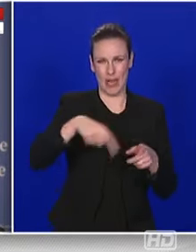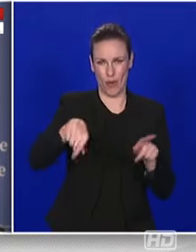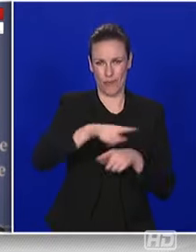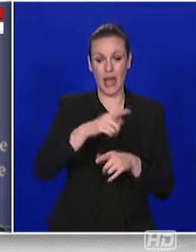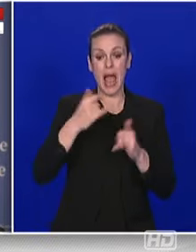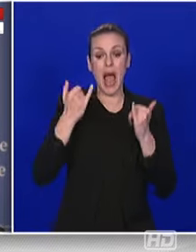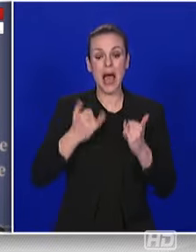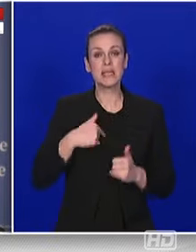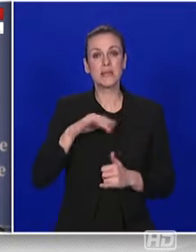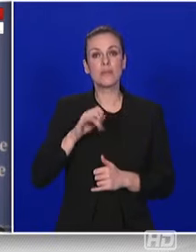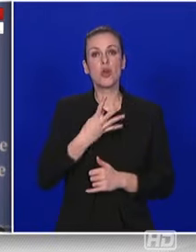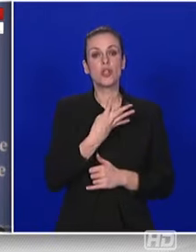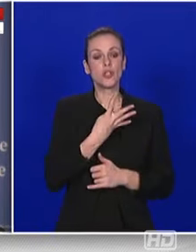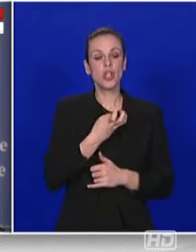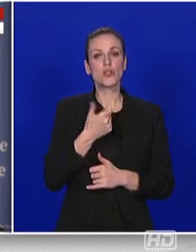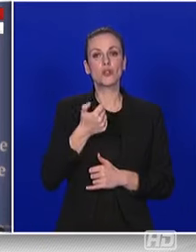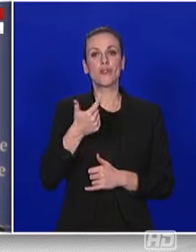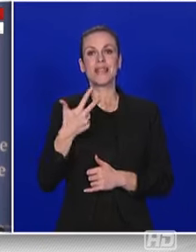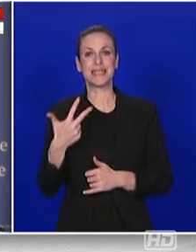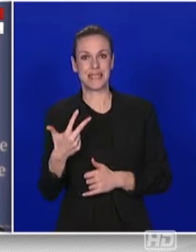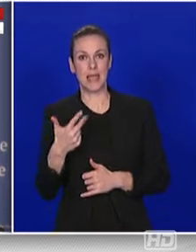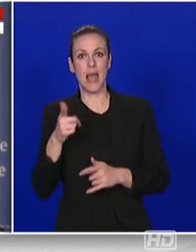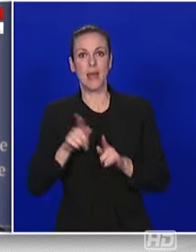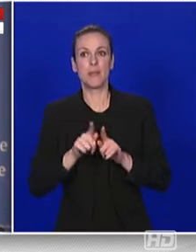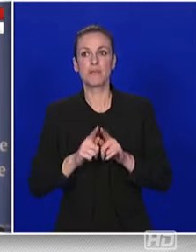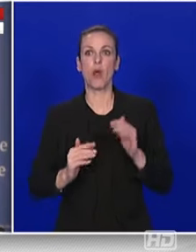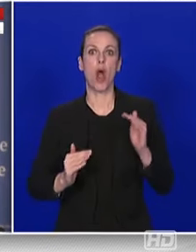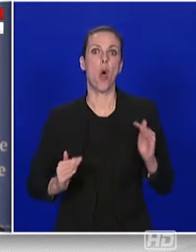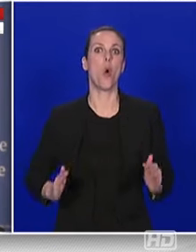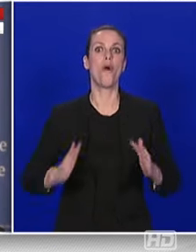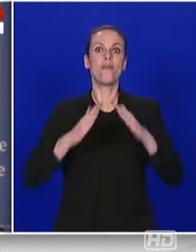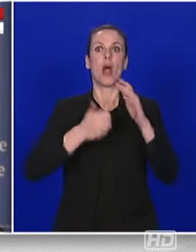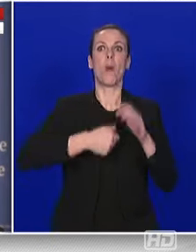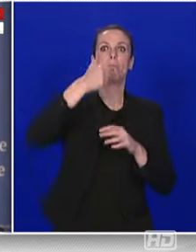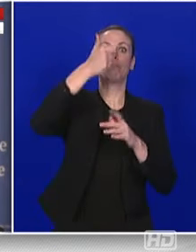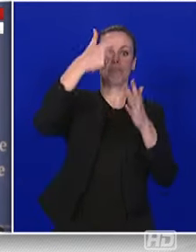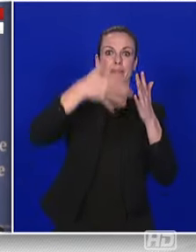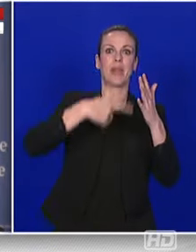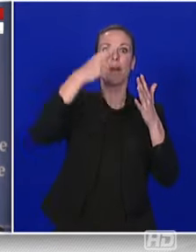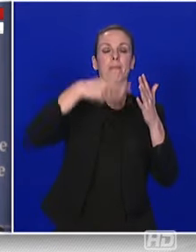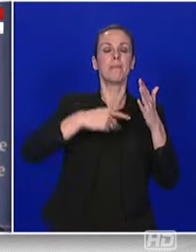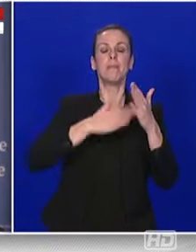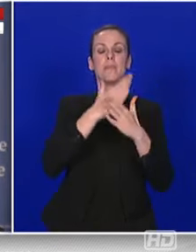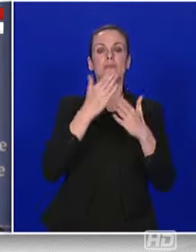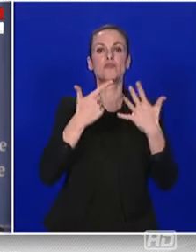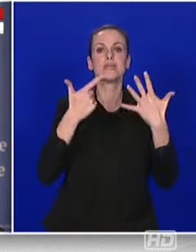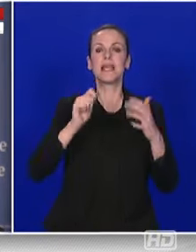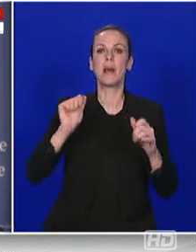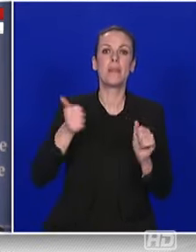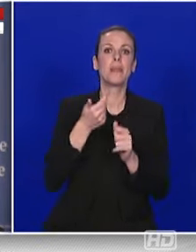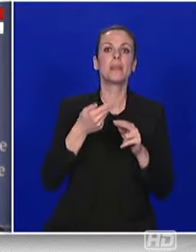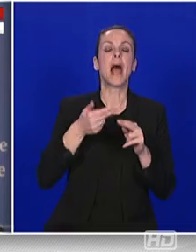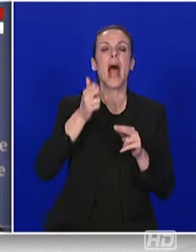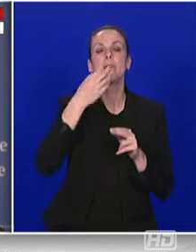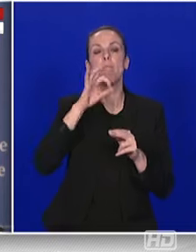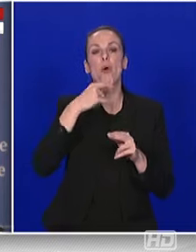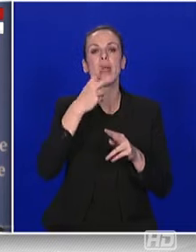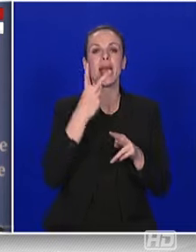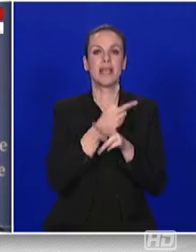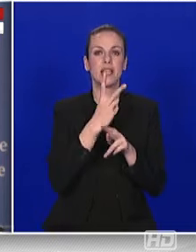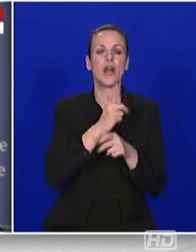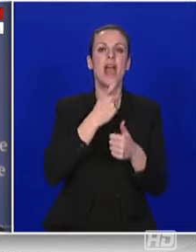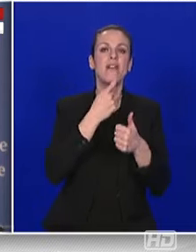je 400-123, u vrhu u Europi, dakle među 7 najboljih zemalja uz Finsku,